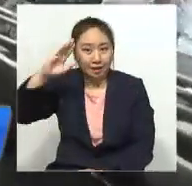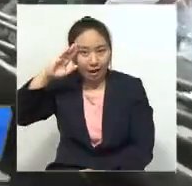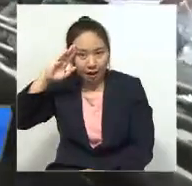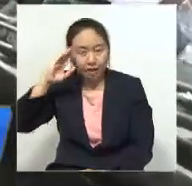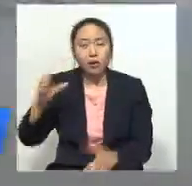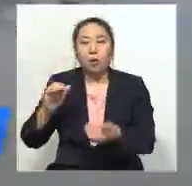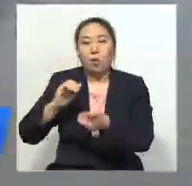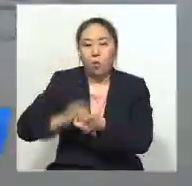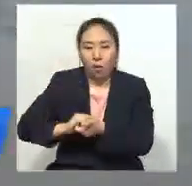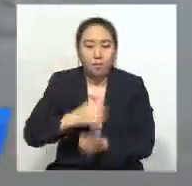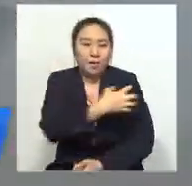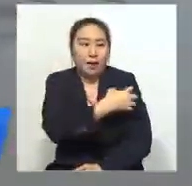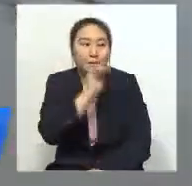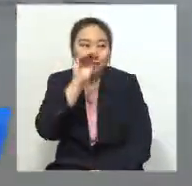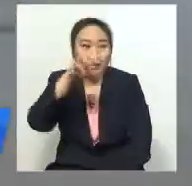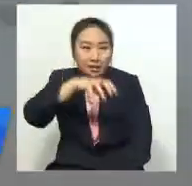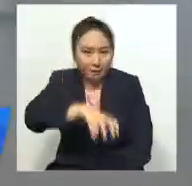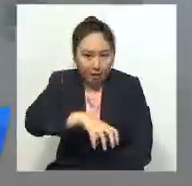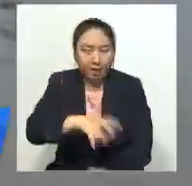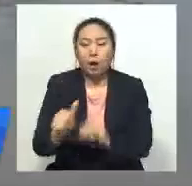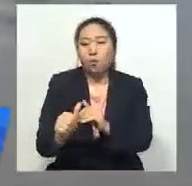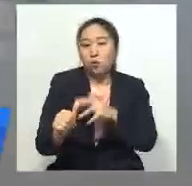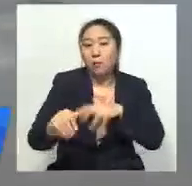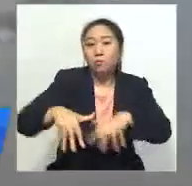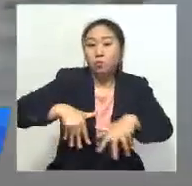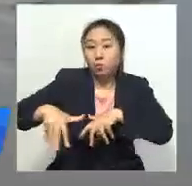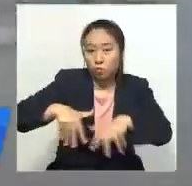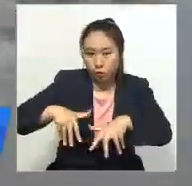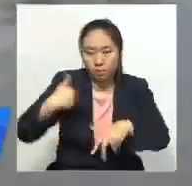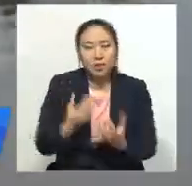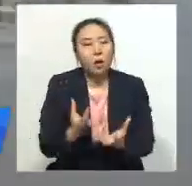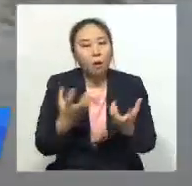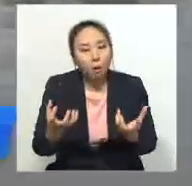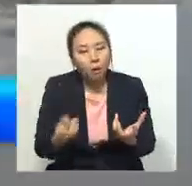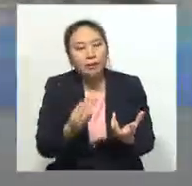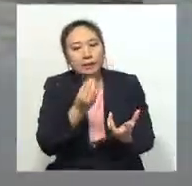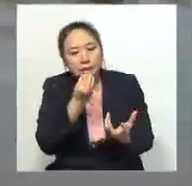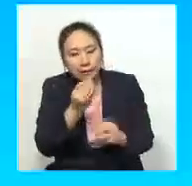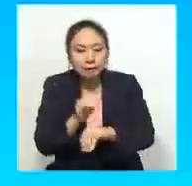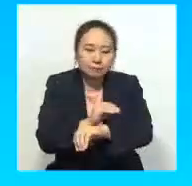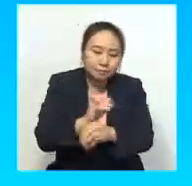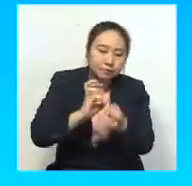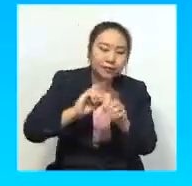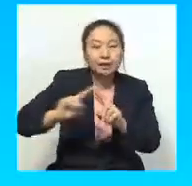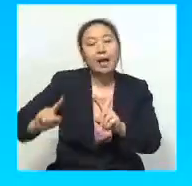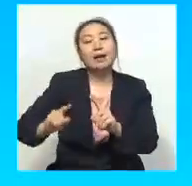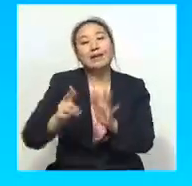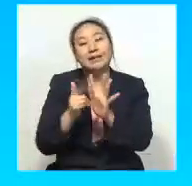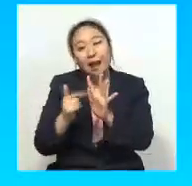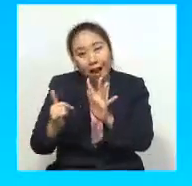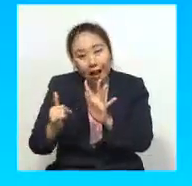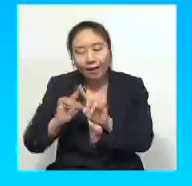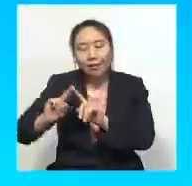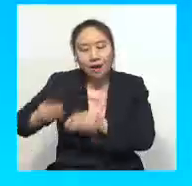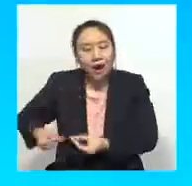ารในหน่วยร่วมกับเทศบาลตำบลโนนสว่างแล้วก็ผู้นำชุมชนนำเครื่องอุปโภคบริโภคยาเวชภัณฑ์ไปมอบให้